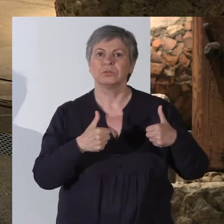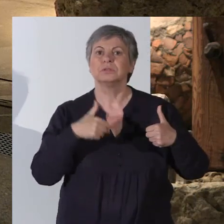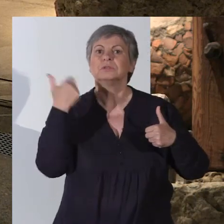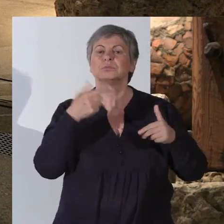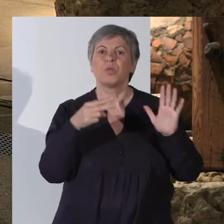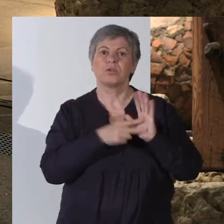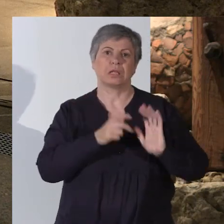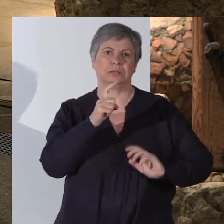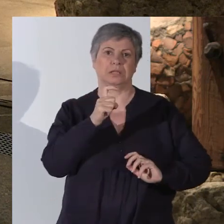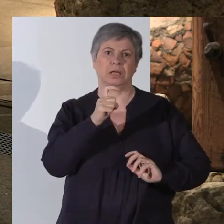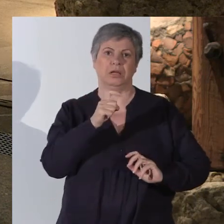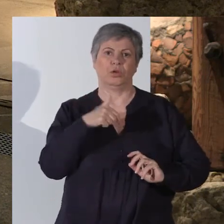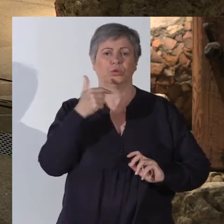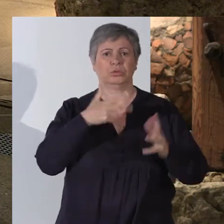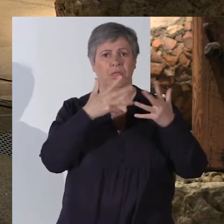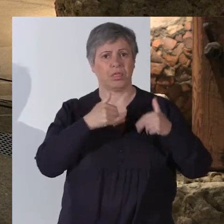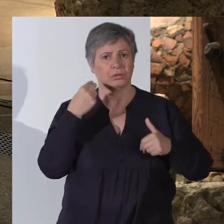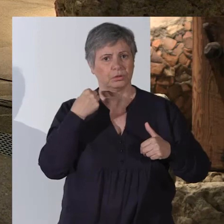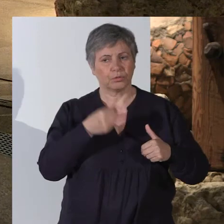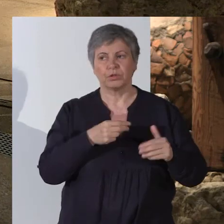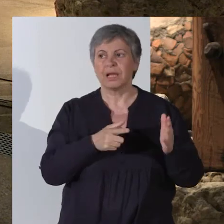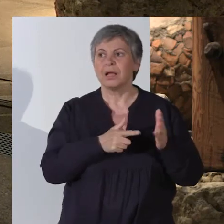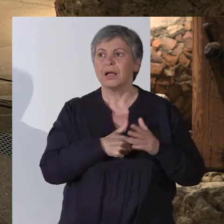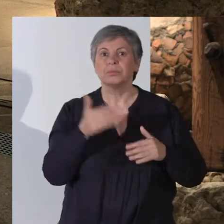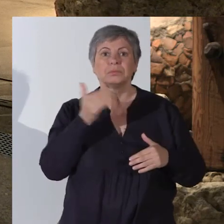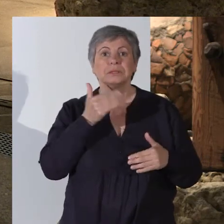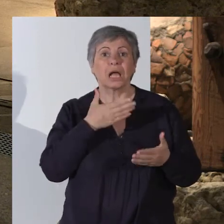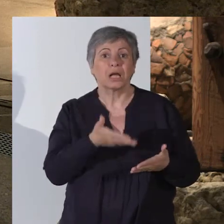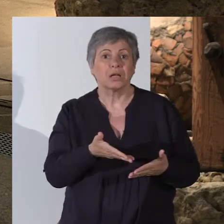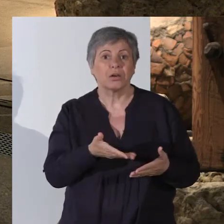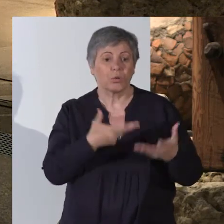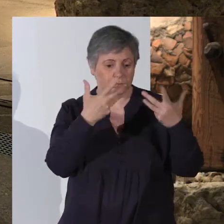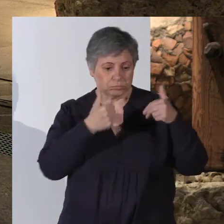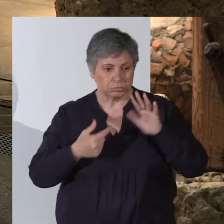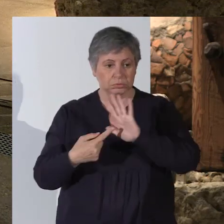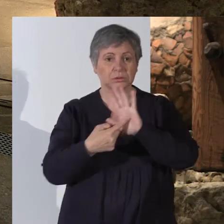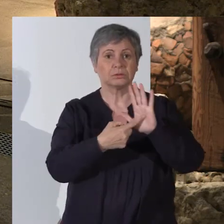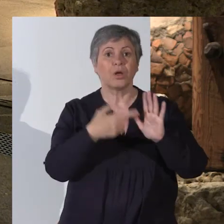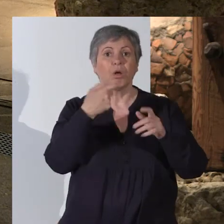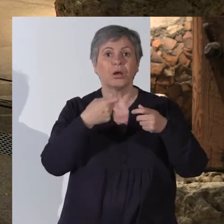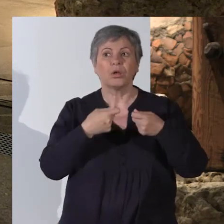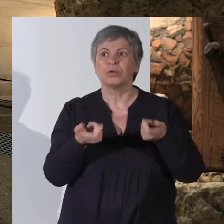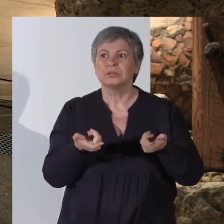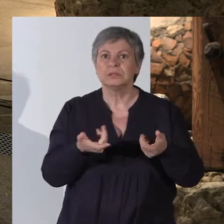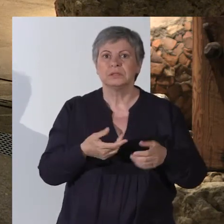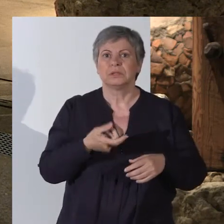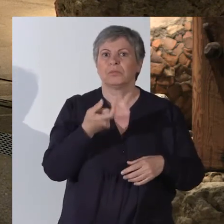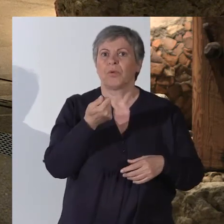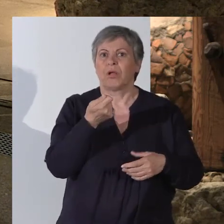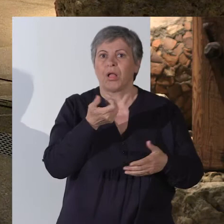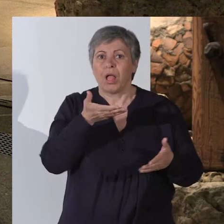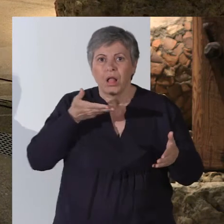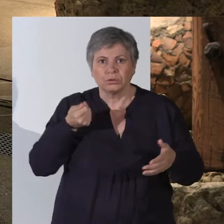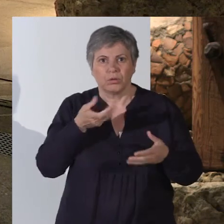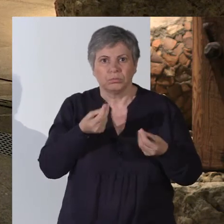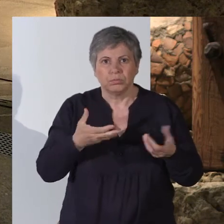κάνουμε μία παράσταση και σχετικά γρήγορα γιατί τα μόνα έσοδα του θεάτρου είναι από τα τήρια των παραστάσεων τα έξοδα τρέχουνε